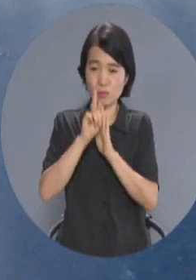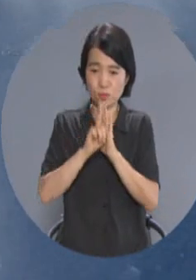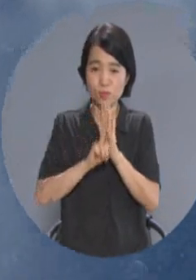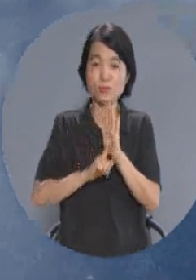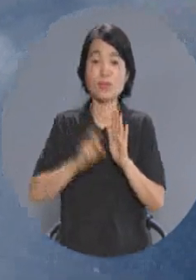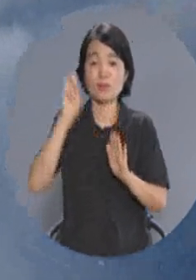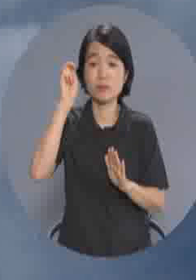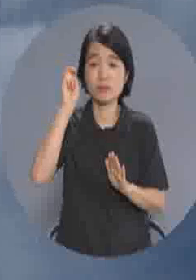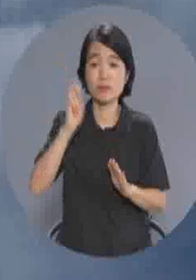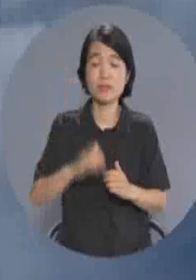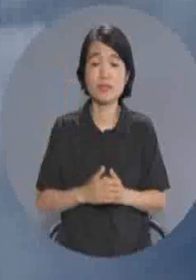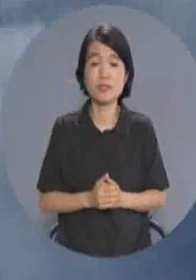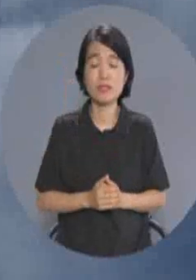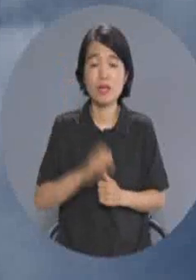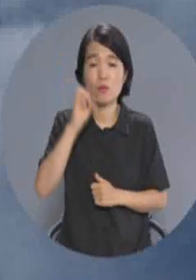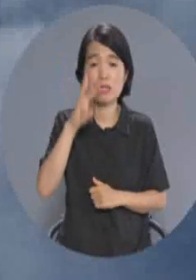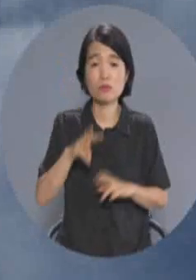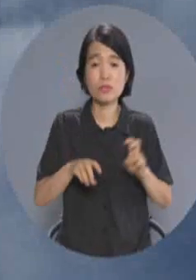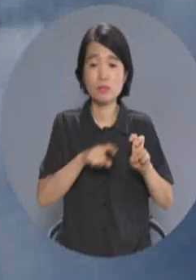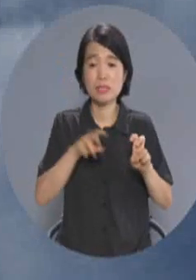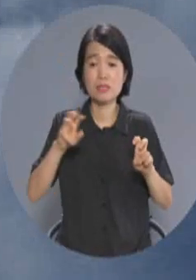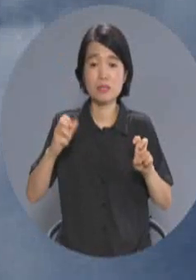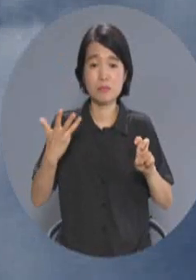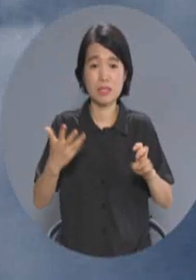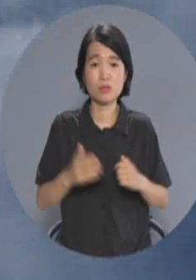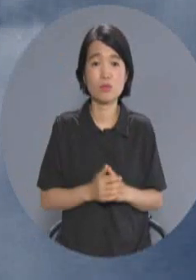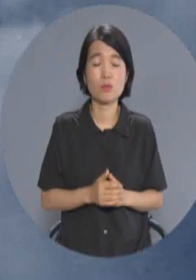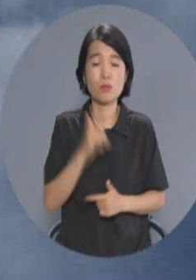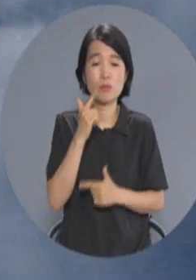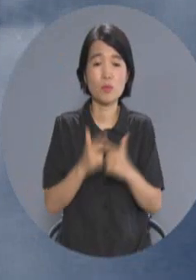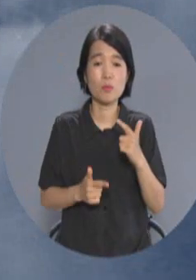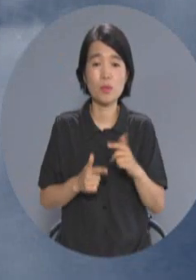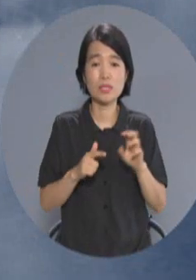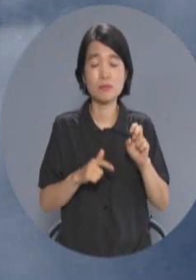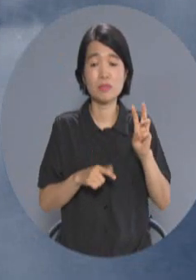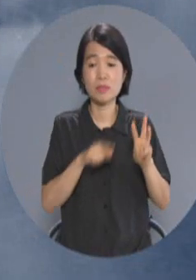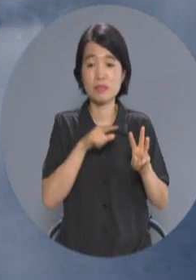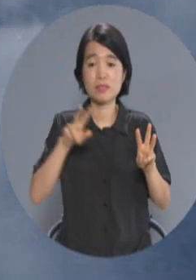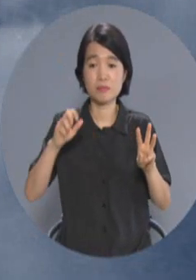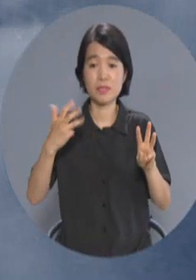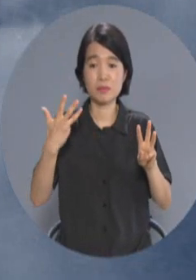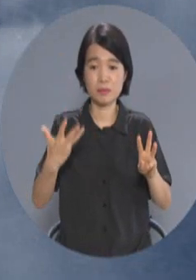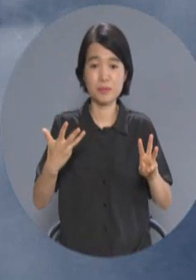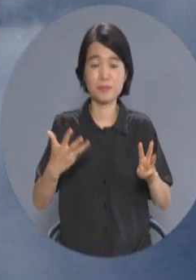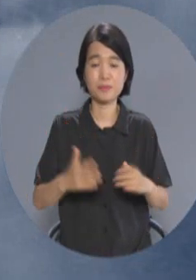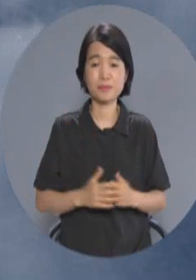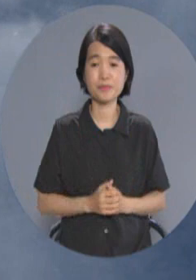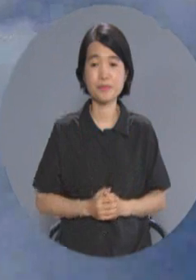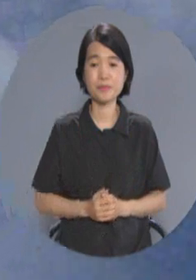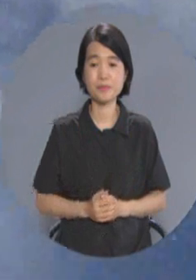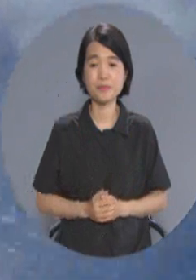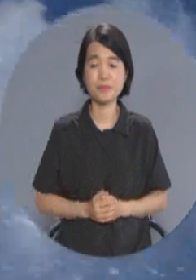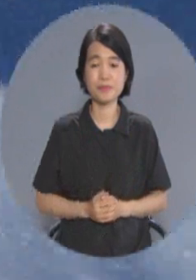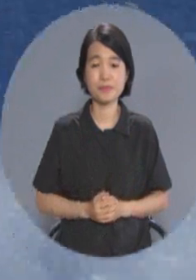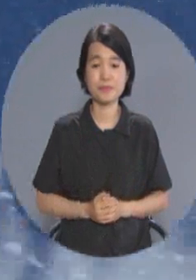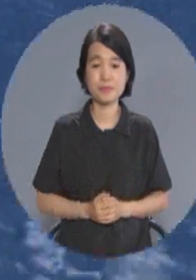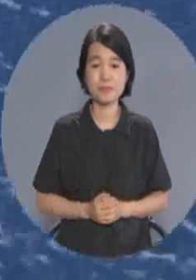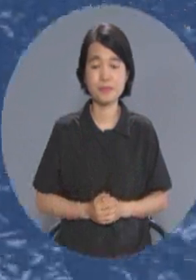보이고 있습니다 강주 20에서 28도 목포는 23 에서 28도 예상됩니다